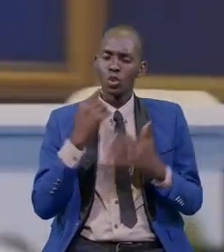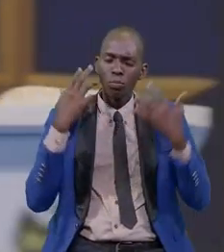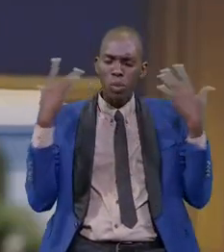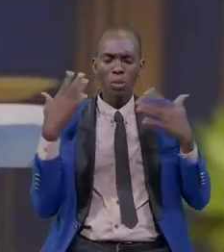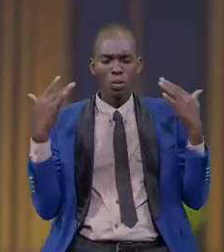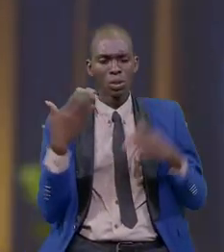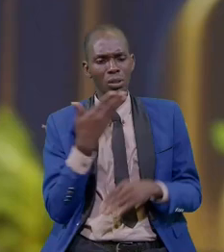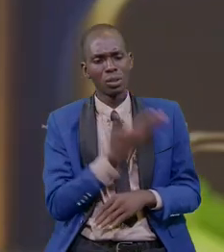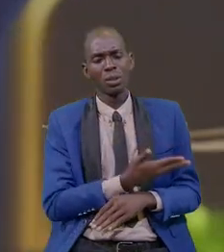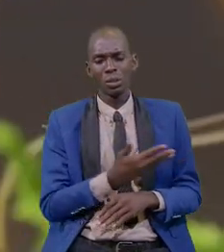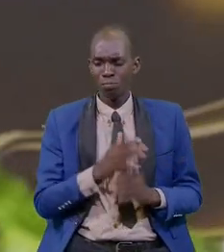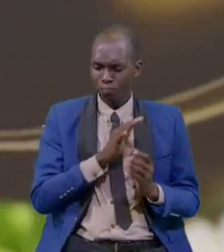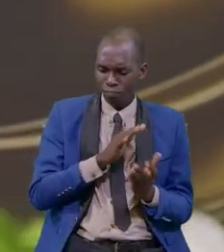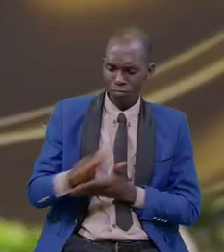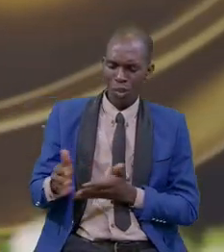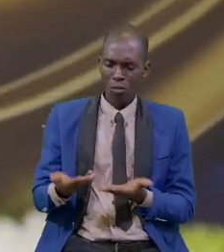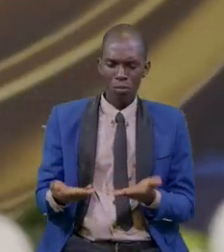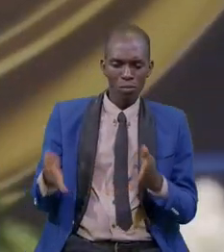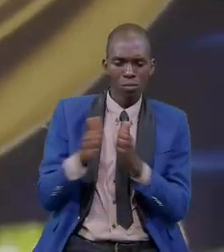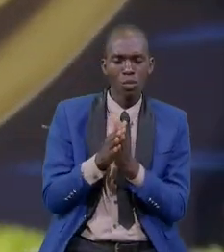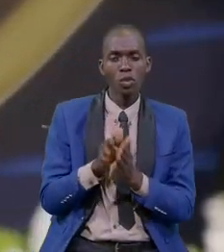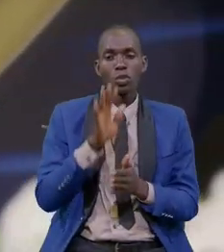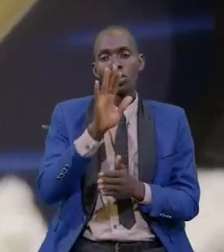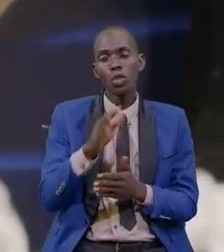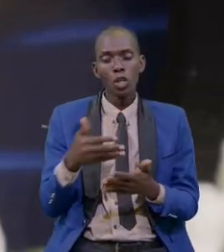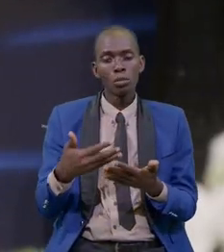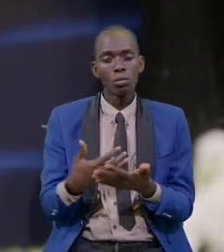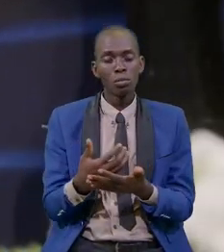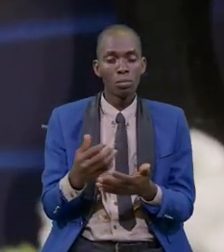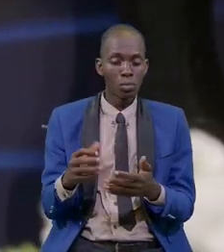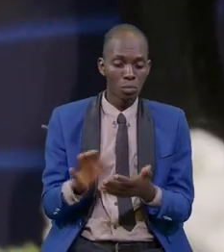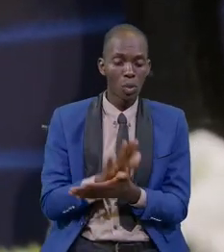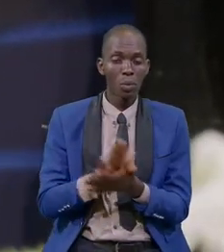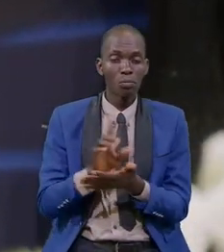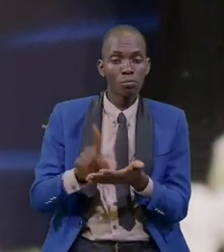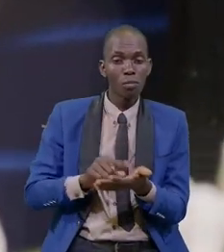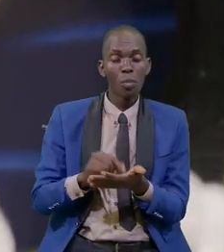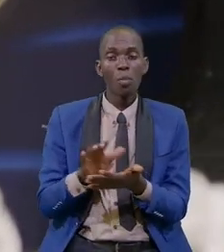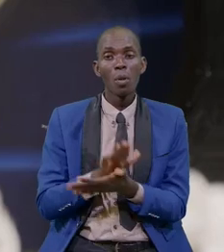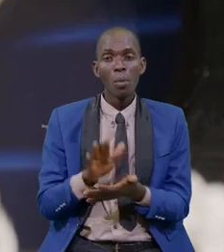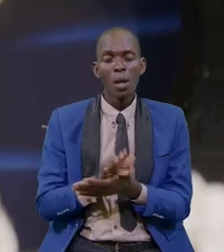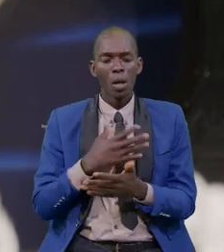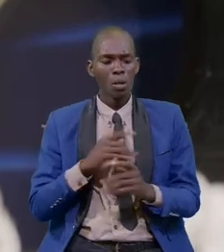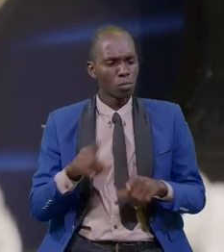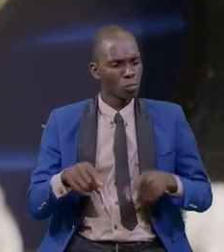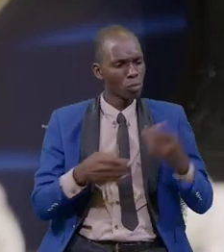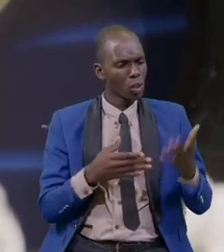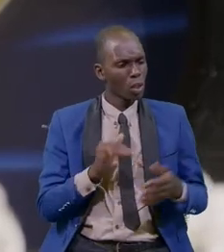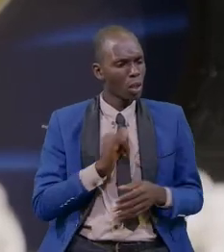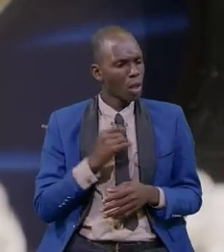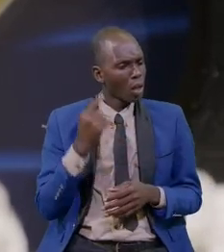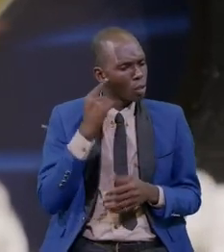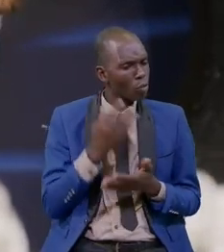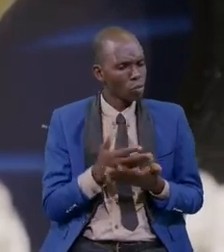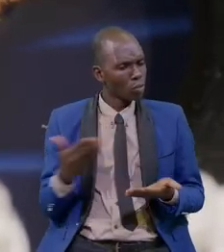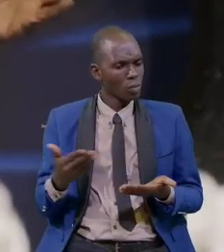journal que vous lisez et aller dans l'appartement prochain, l'appartement qui est à côté de vous, pour dire, ah, j'entends quelque chose ici. Est-ce